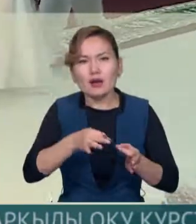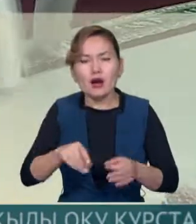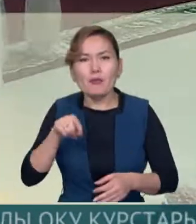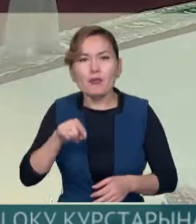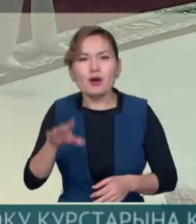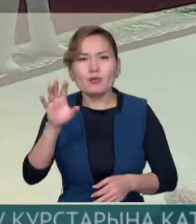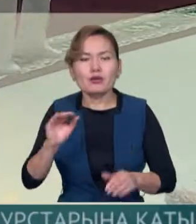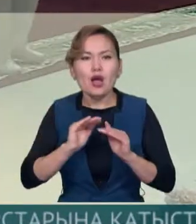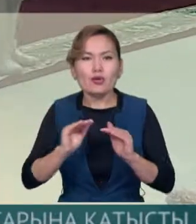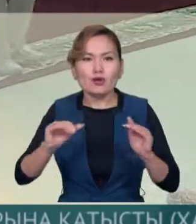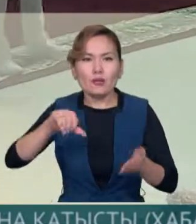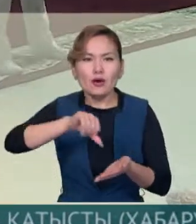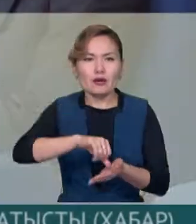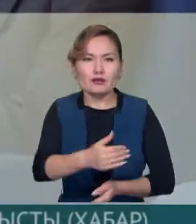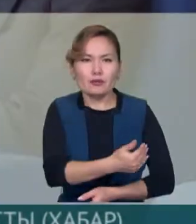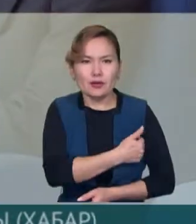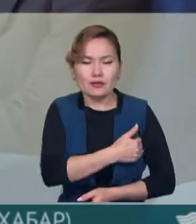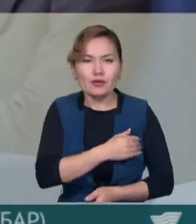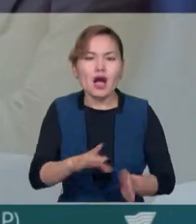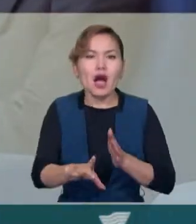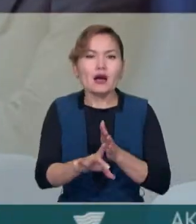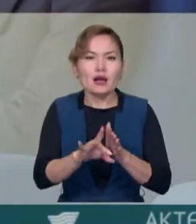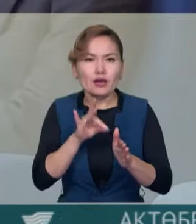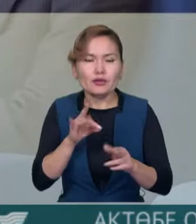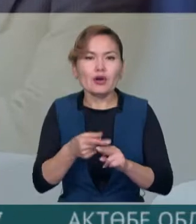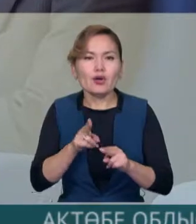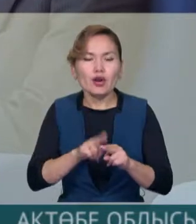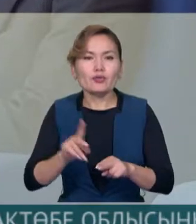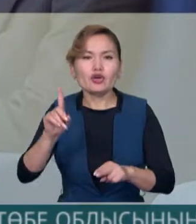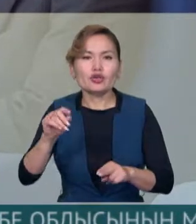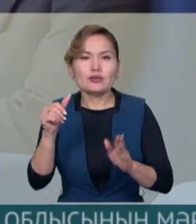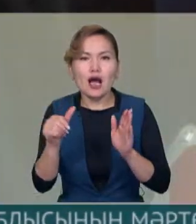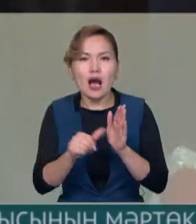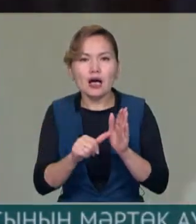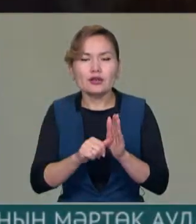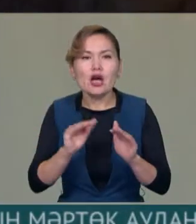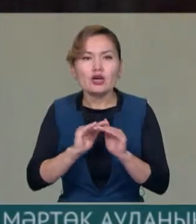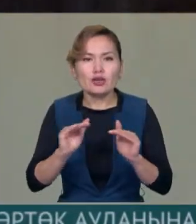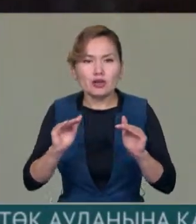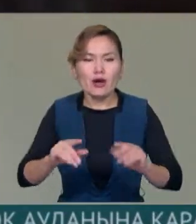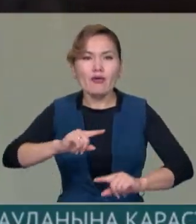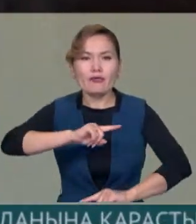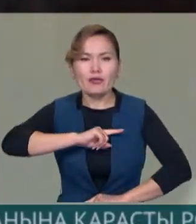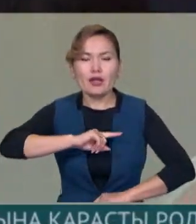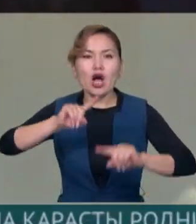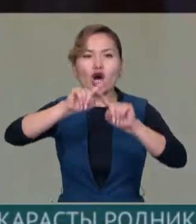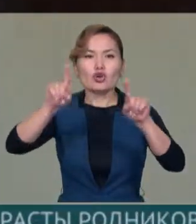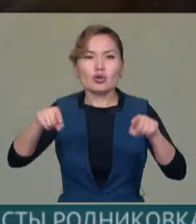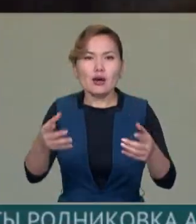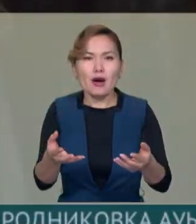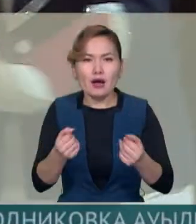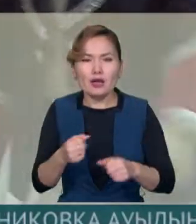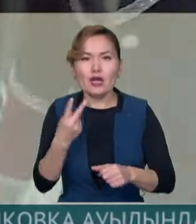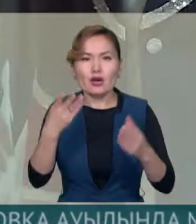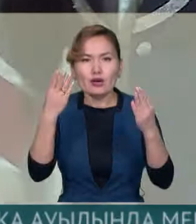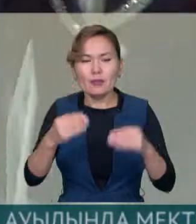астам оқушы қатысуға ниет танытты. Іріктеу сыннан іркілмей өткен 106 жеткіншек ақтық кезеңге жолдама алып, енді 2 күн бойы